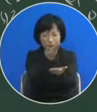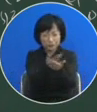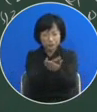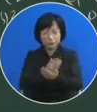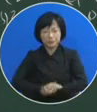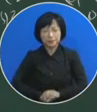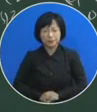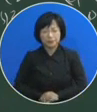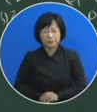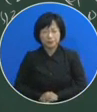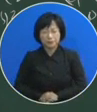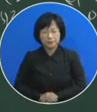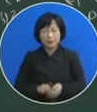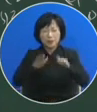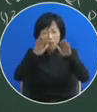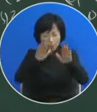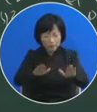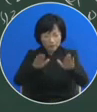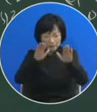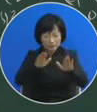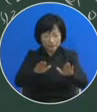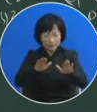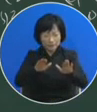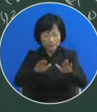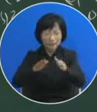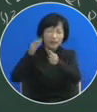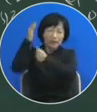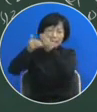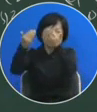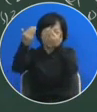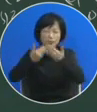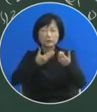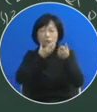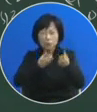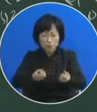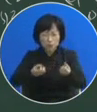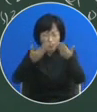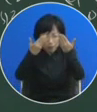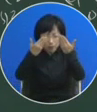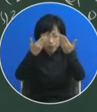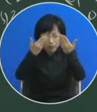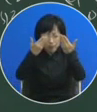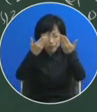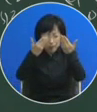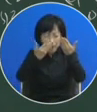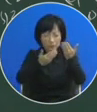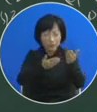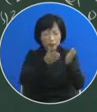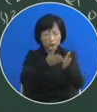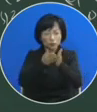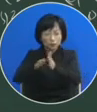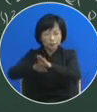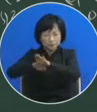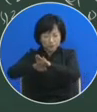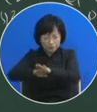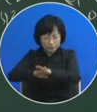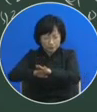blessings in 2014. 오늘 이 시간에 하나님 주시는 축복이 예비되는 귀중한 시간이 되게 해